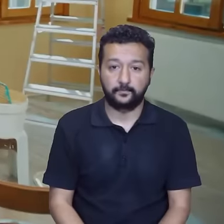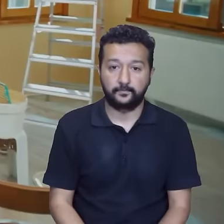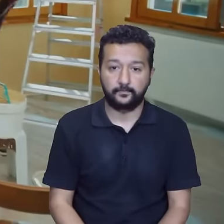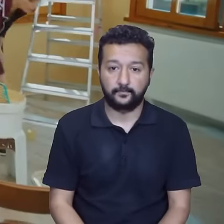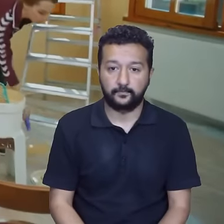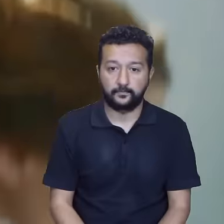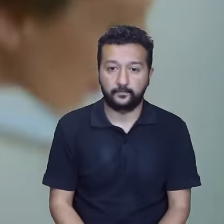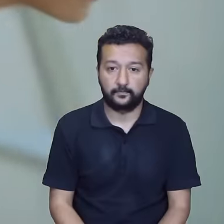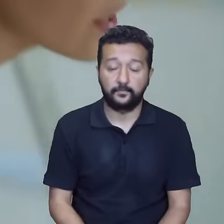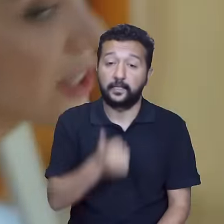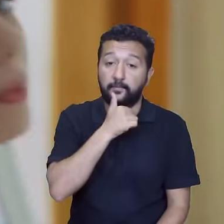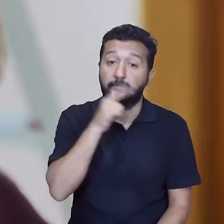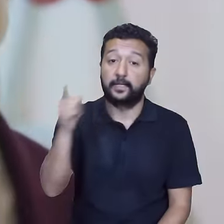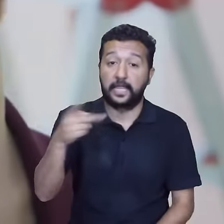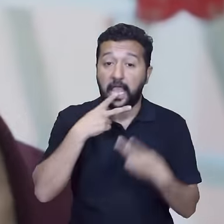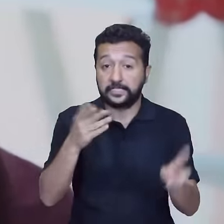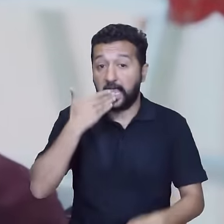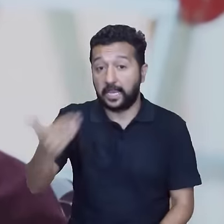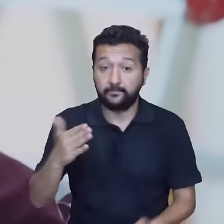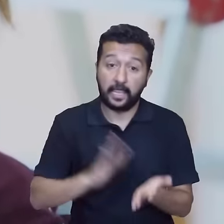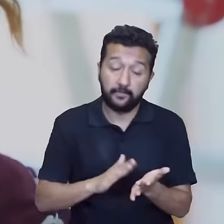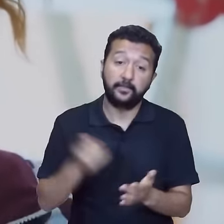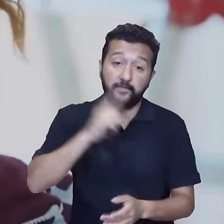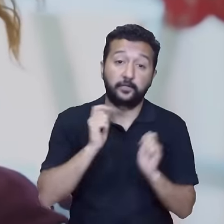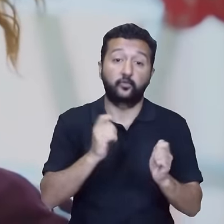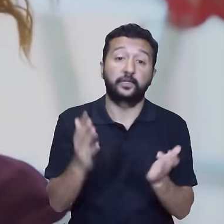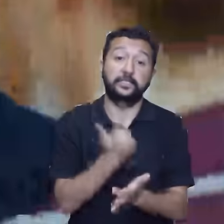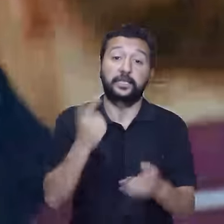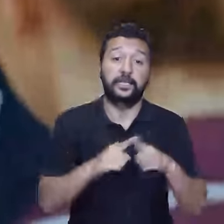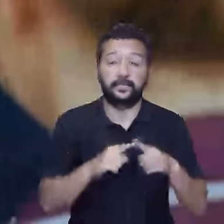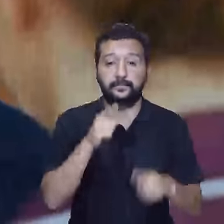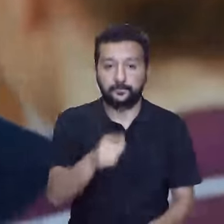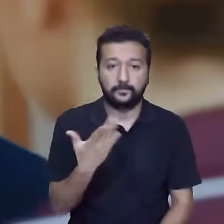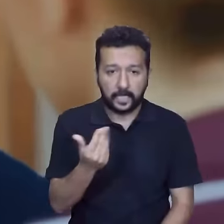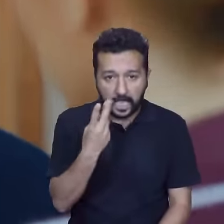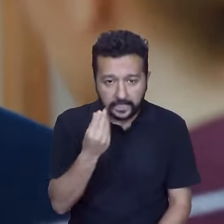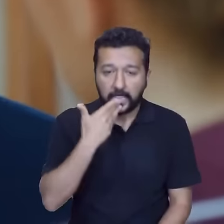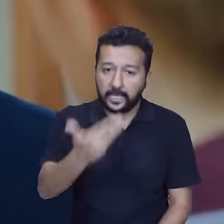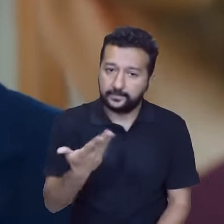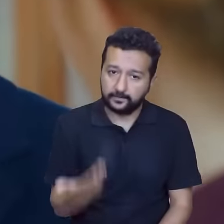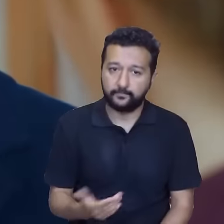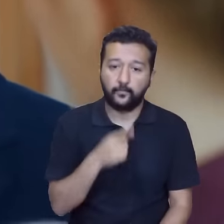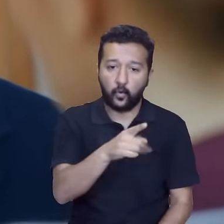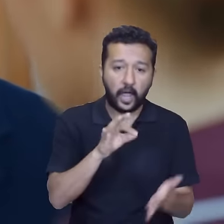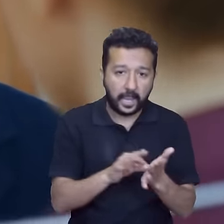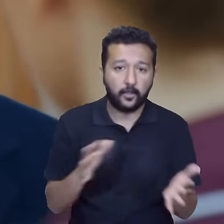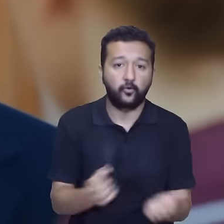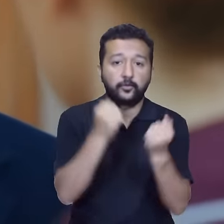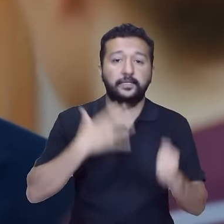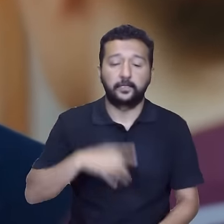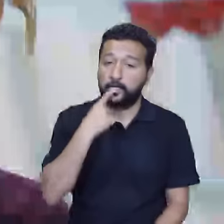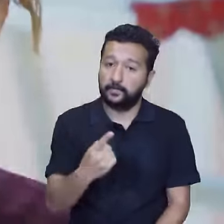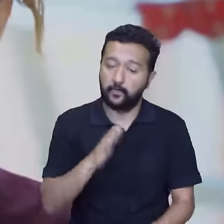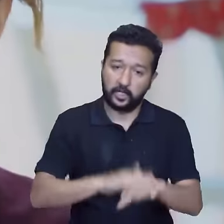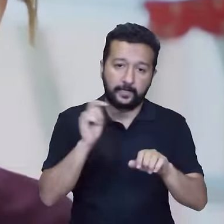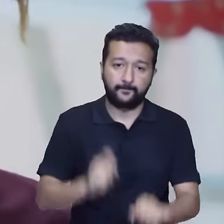Rulo'yu bıraktı. Babamları açıklama fırsatı da elimize bir daha zor geçer Tarık'cığım. Ya kaç kere anlatacağım. O an durumu kurtarmak için